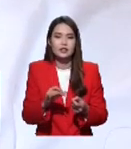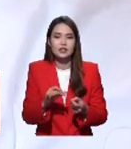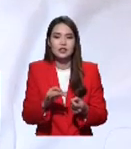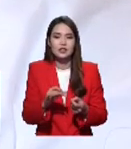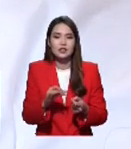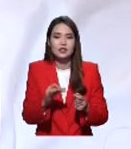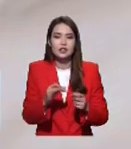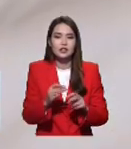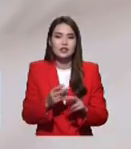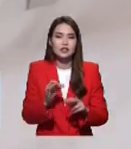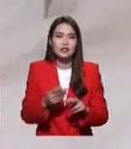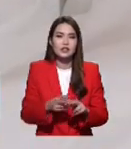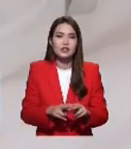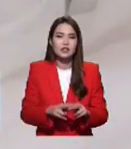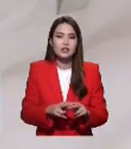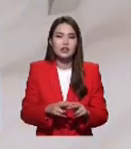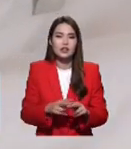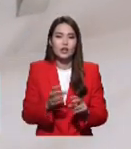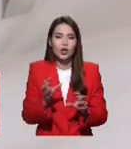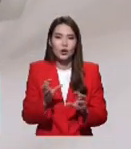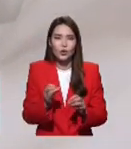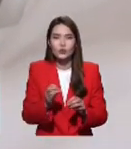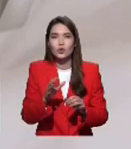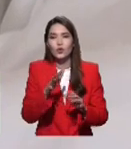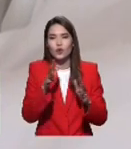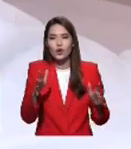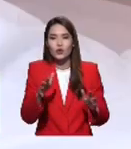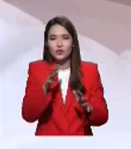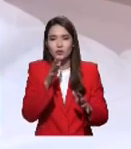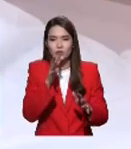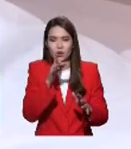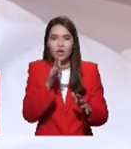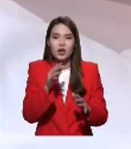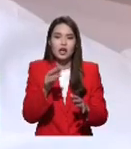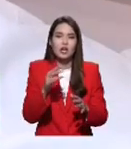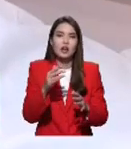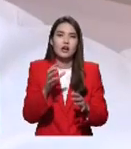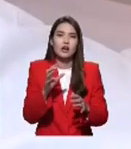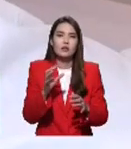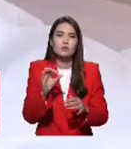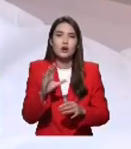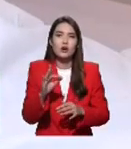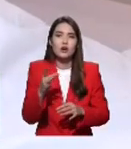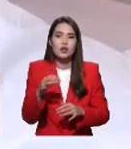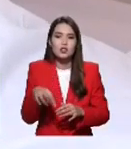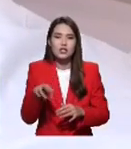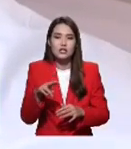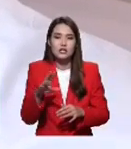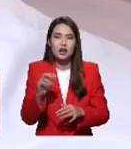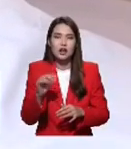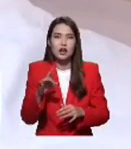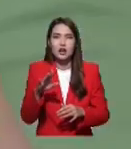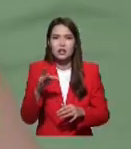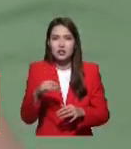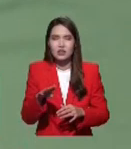Робертпен жасаса егер, бұдан да лучше болады дегесін, өз келісімімді бердім. Менде артрит, артроз